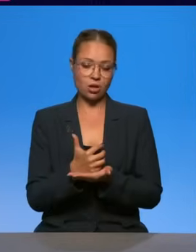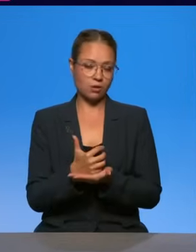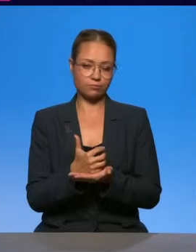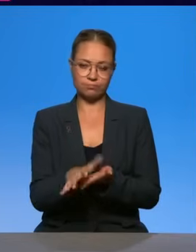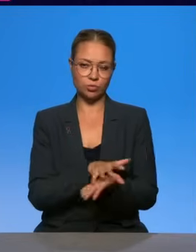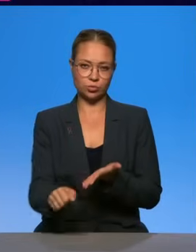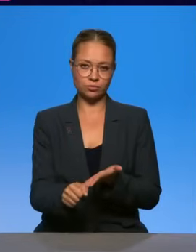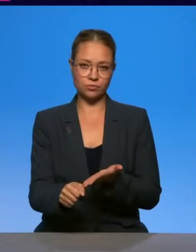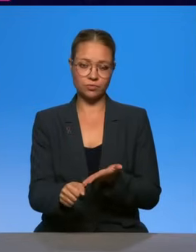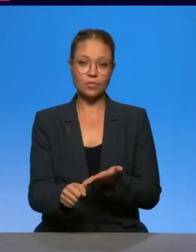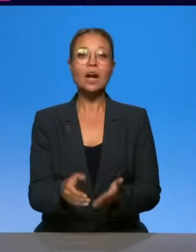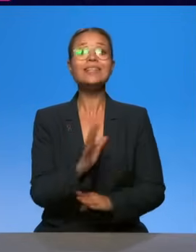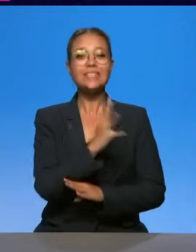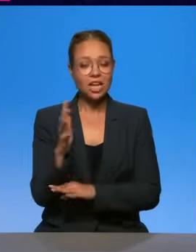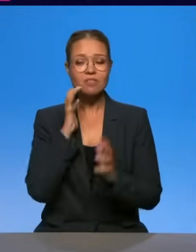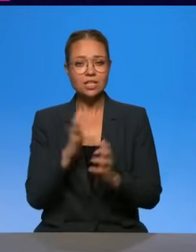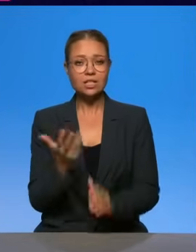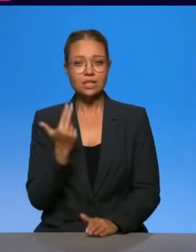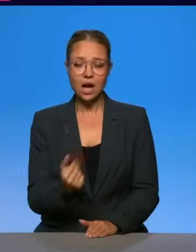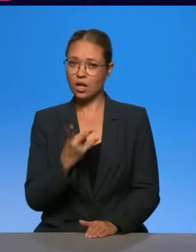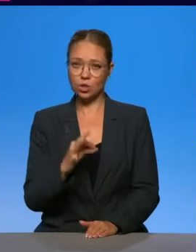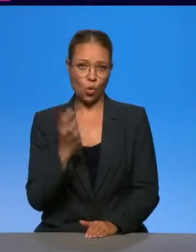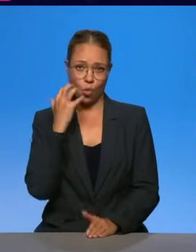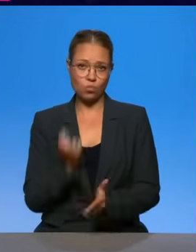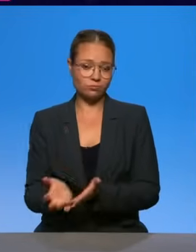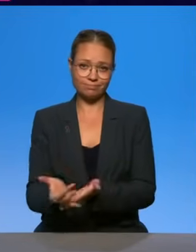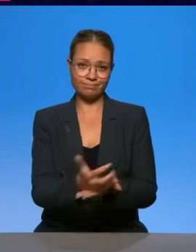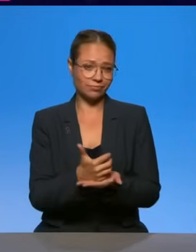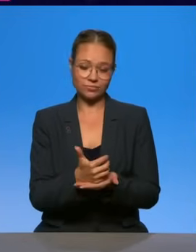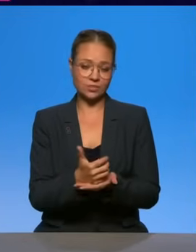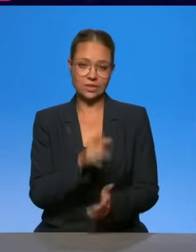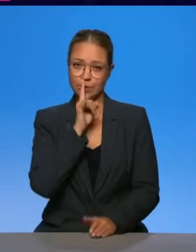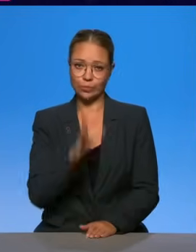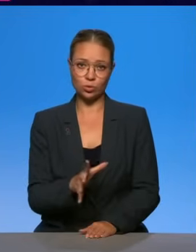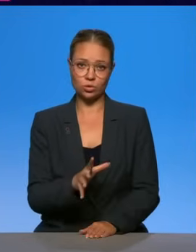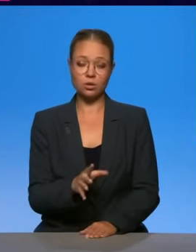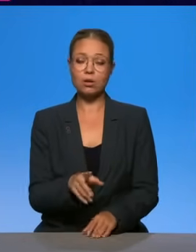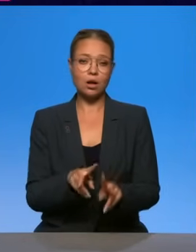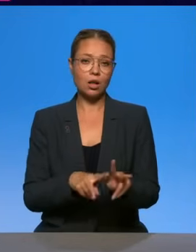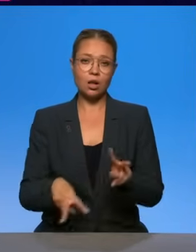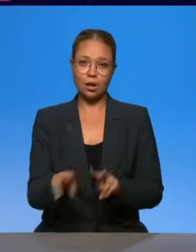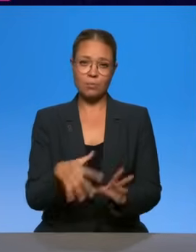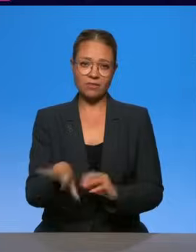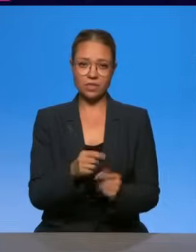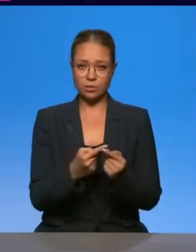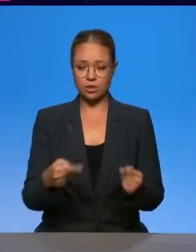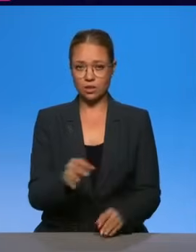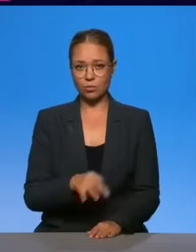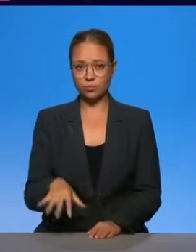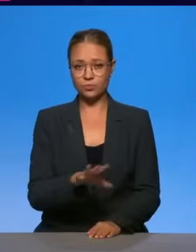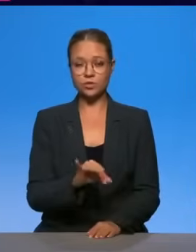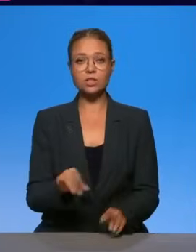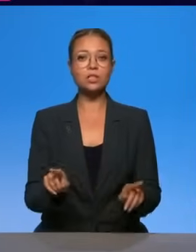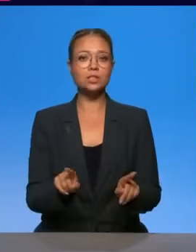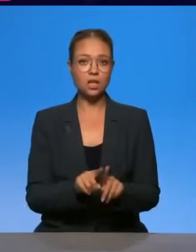Не только в нашем хозяйстве, но это, я так понимаю, по всем остальным областям такая же ситуация очень похожая. Затронуты, к несчастью, еще та же